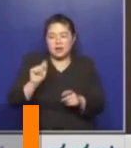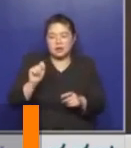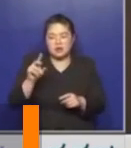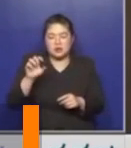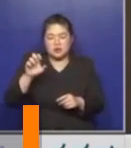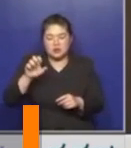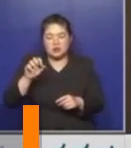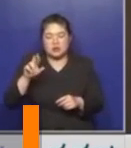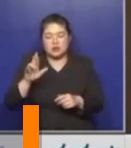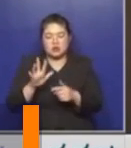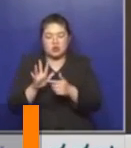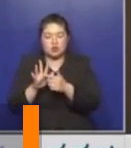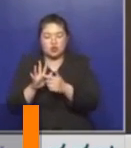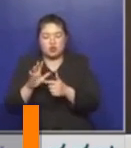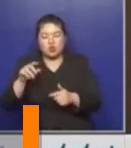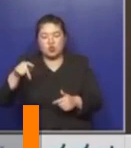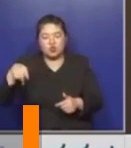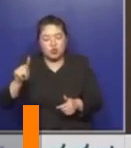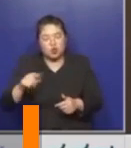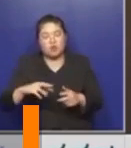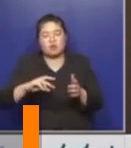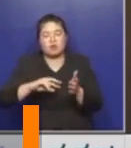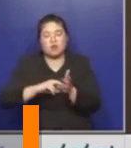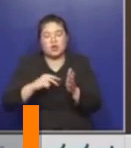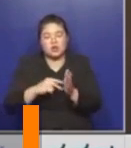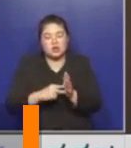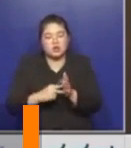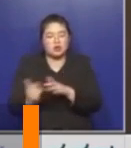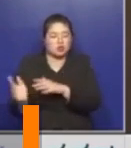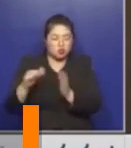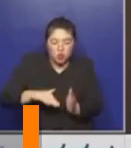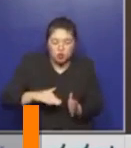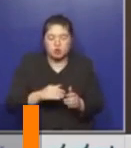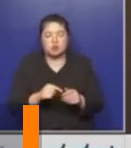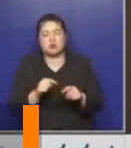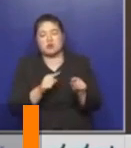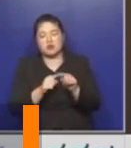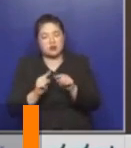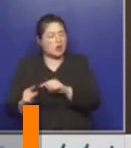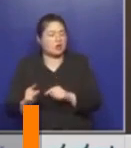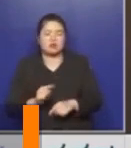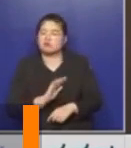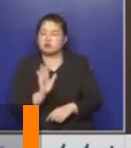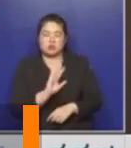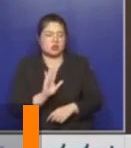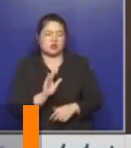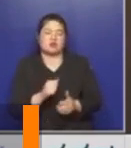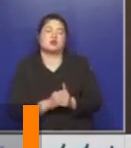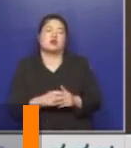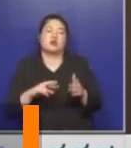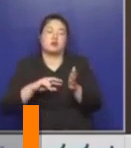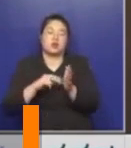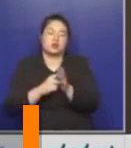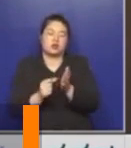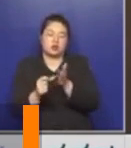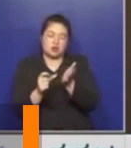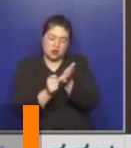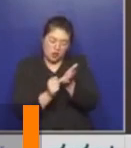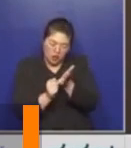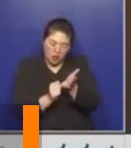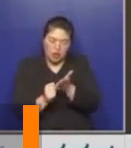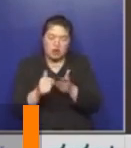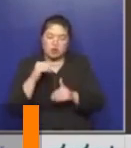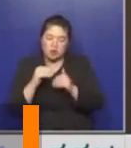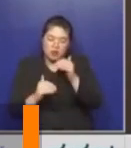แล้วมันคือการล้มล้างเพราะฉะนั้นต้องตีความให้ถูกต้องก่อนวันนี้การ